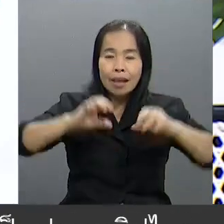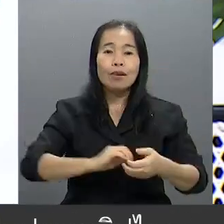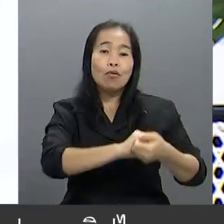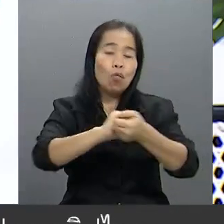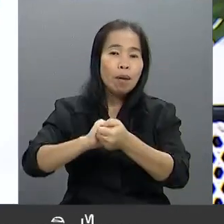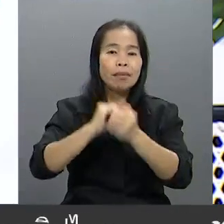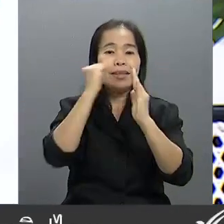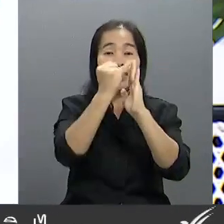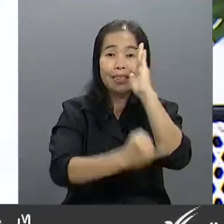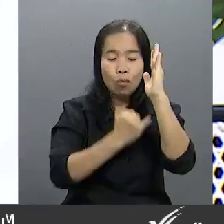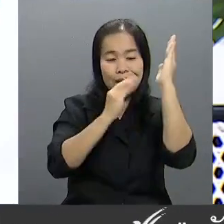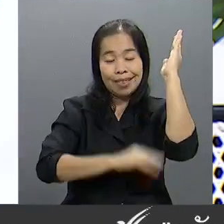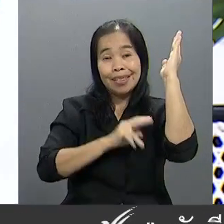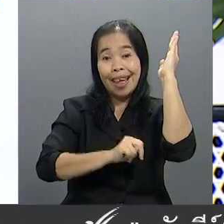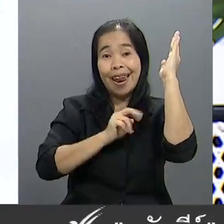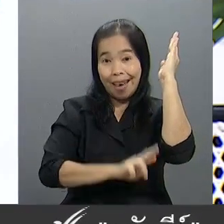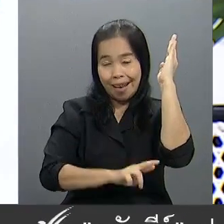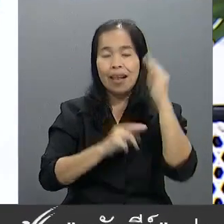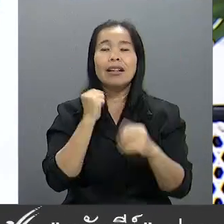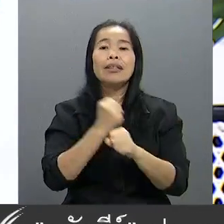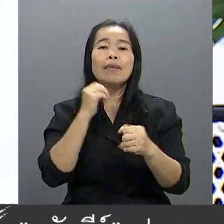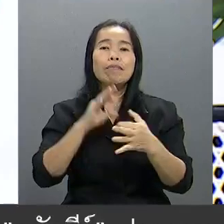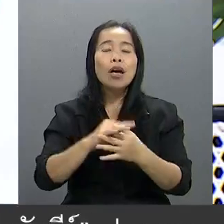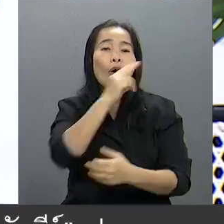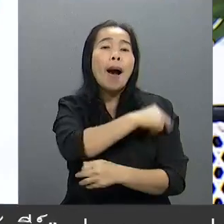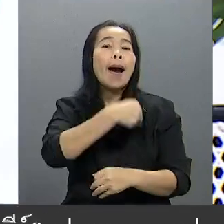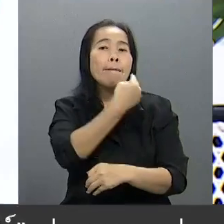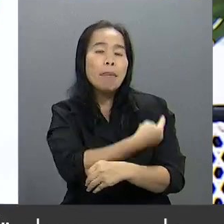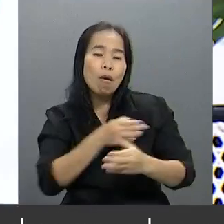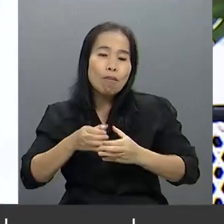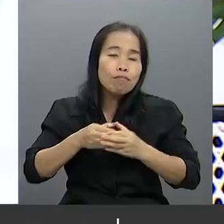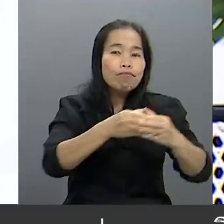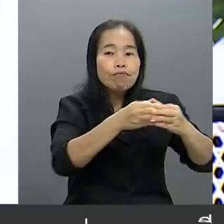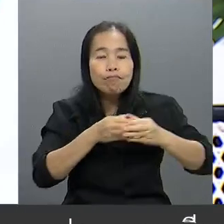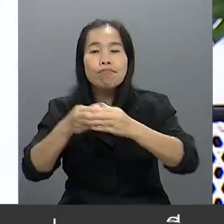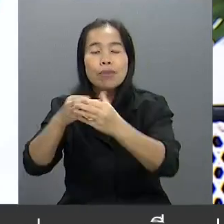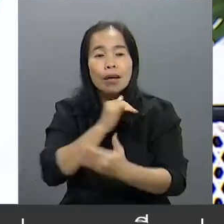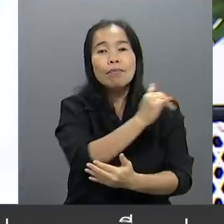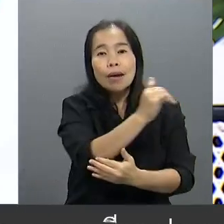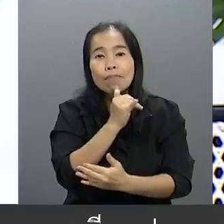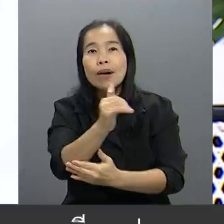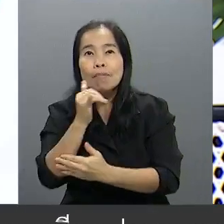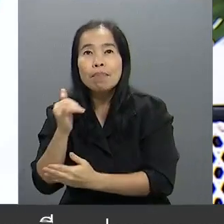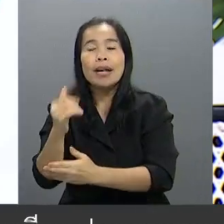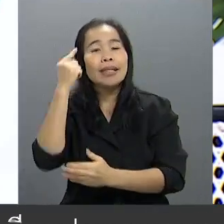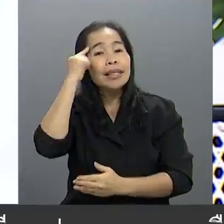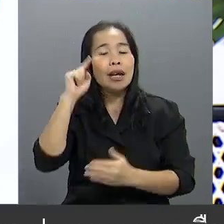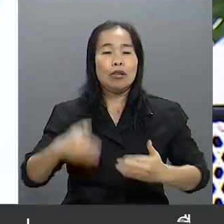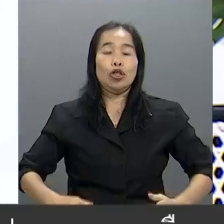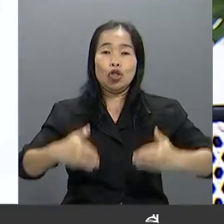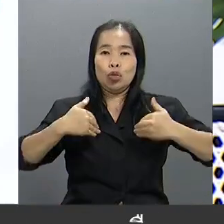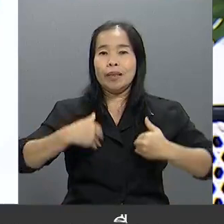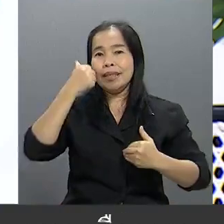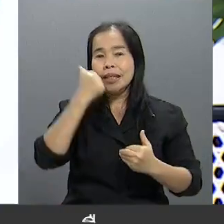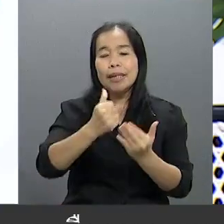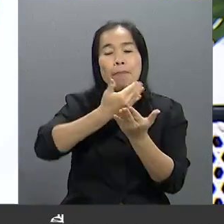สนะคะได้จัดกิจกรรมหน่วยแพทย์เคลื่อนที่ค่ะพร้อมกับการมอบถุงเปี่ยมสุขภายใต้แนวคิดคุณภาพที่ดีแบ่งปันกันได้นะ